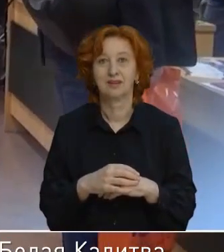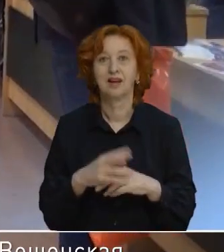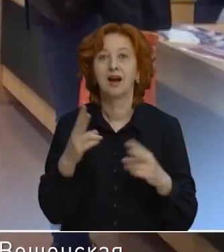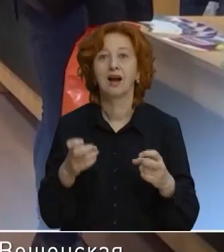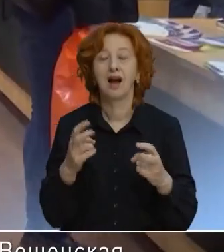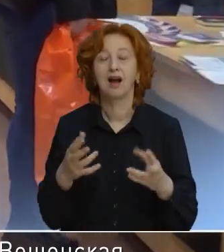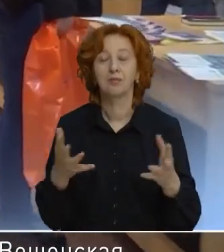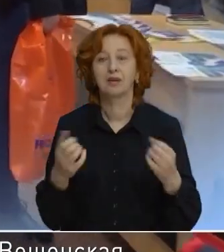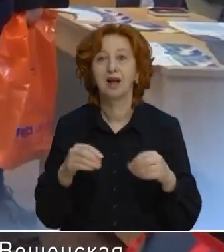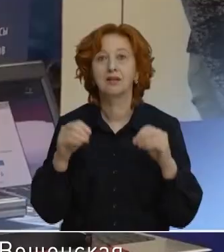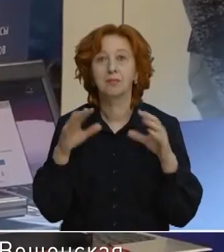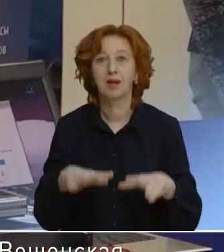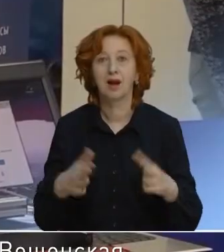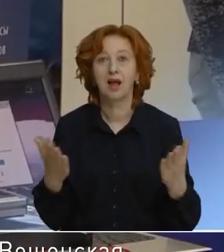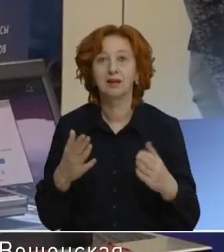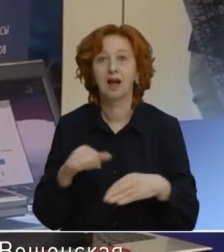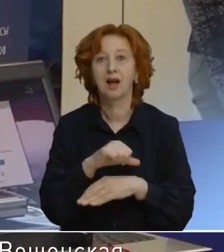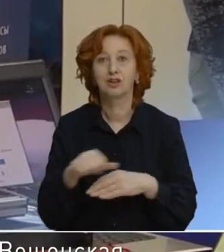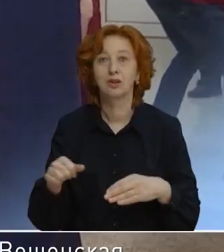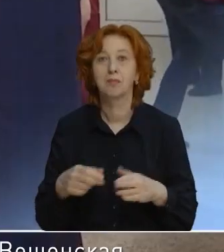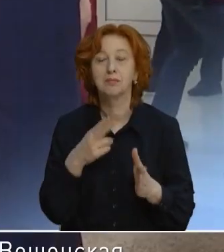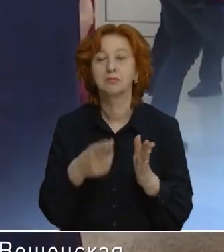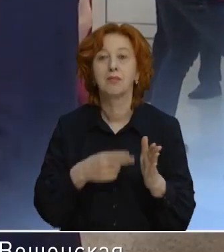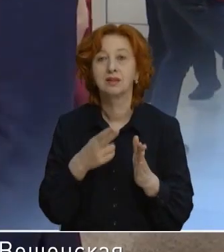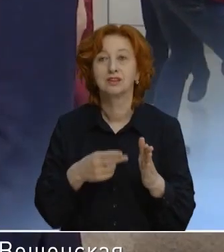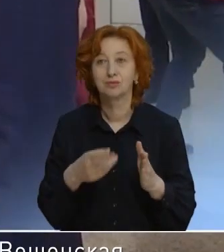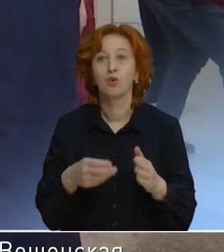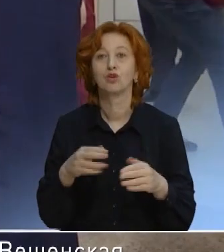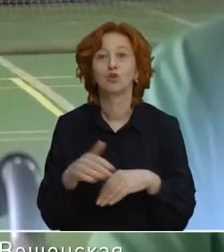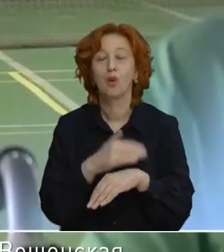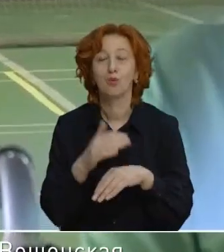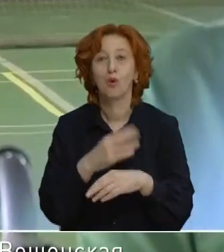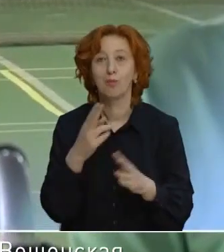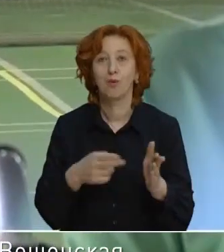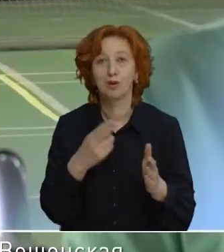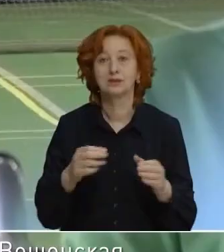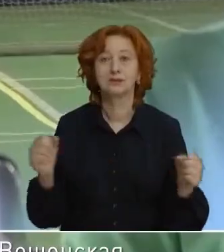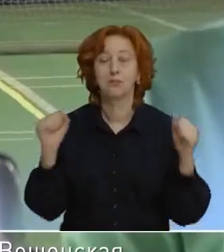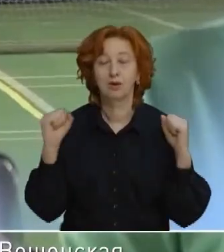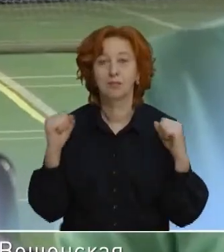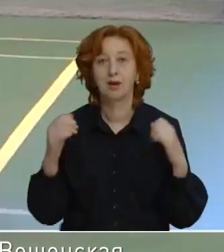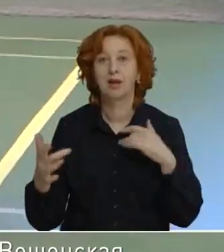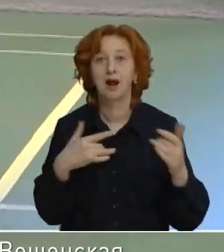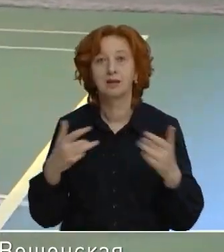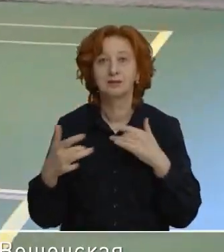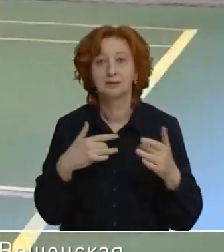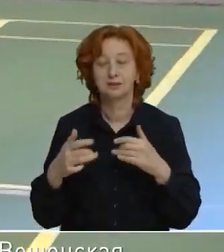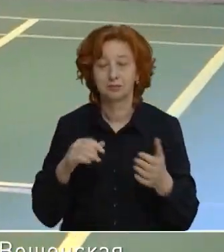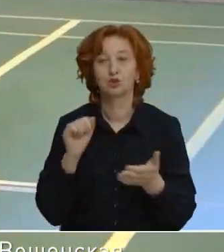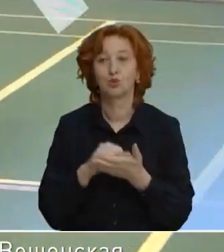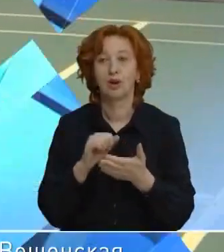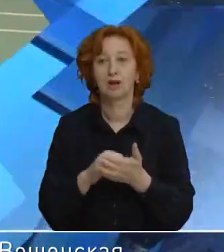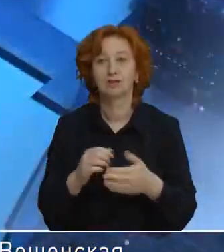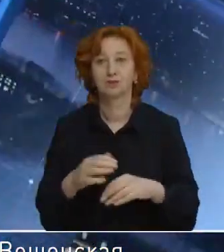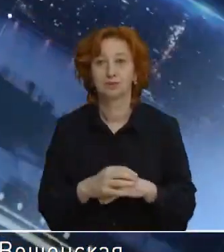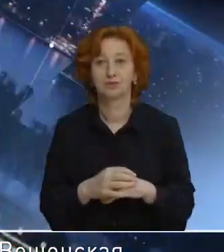Как принять и преодолеть физические ограничения, расскажут пассажиры Добропоезда. Состав с именитыми спортсменами и артистами прибыл в Южную столицу.